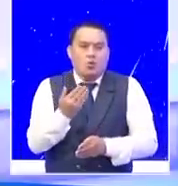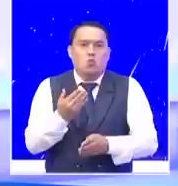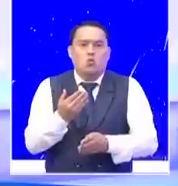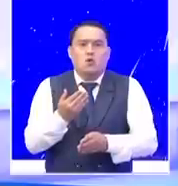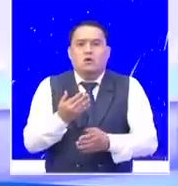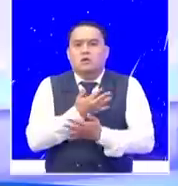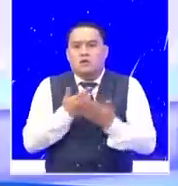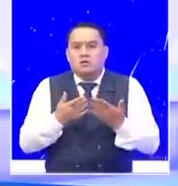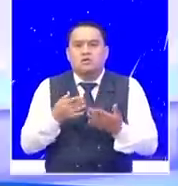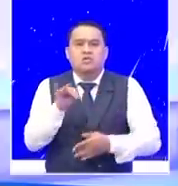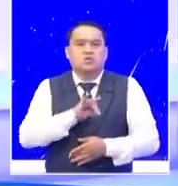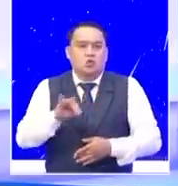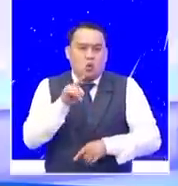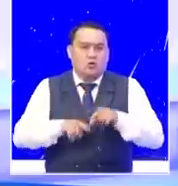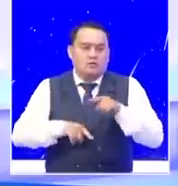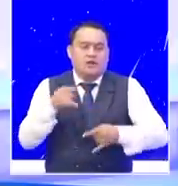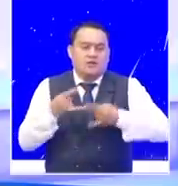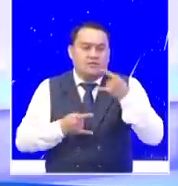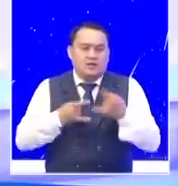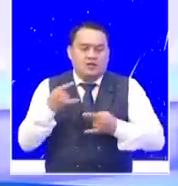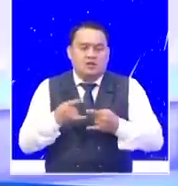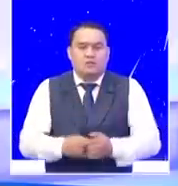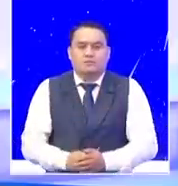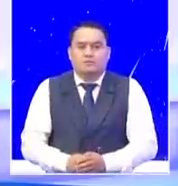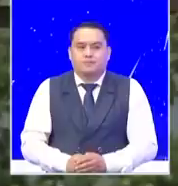ушла и целая эпоха в истории отечественного телевидения.